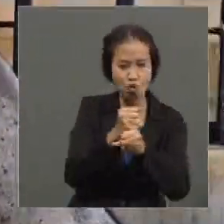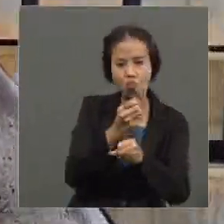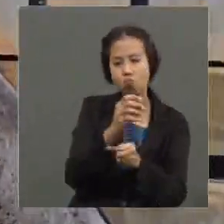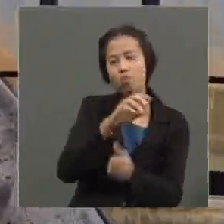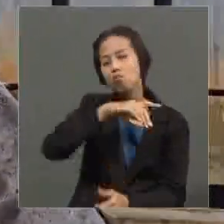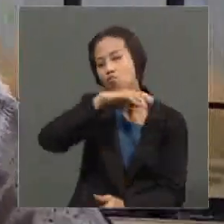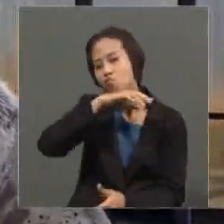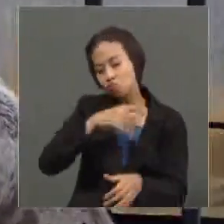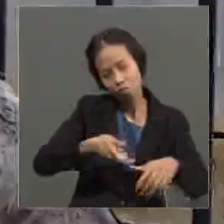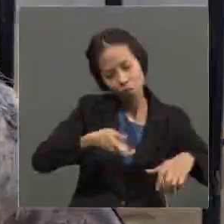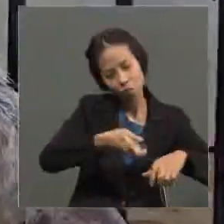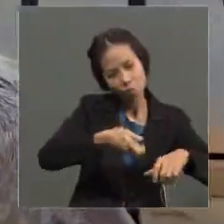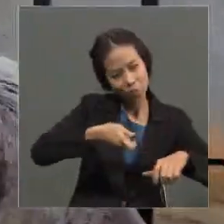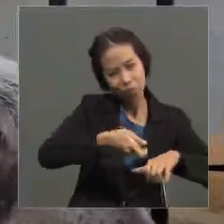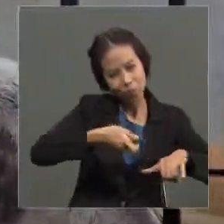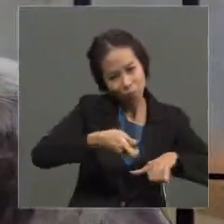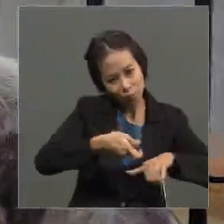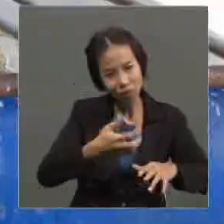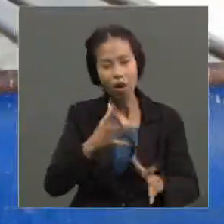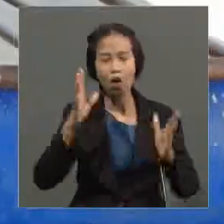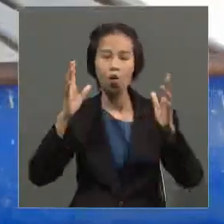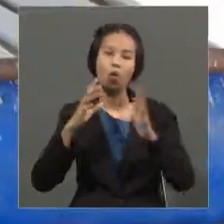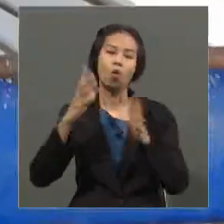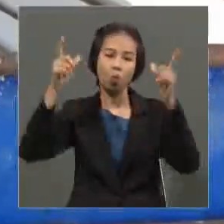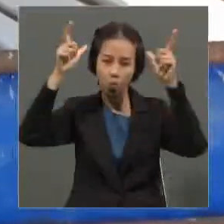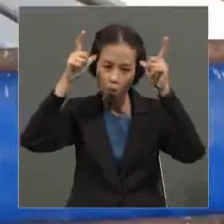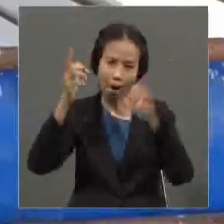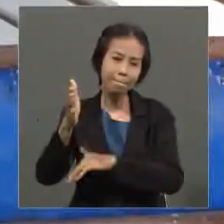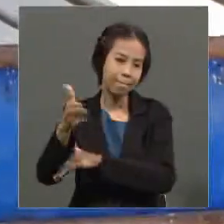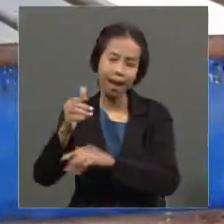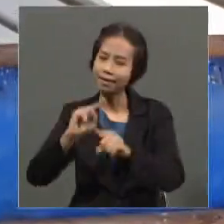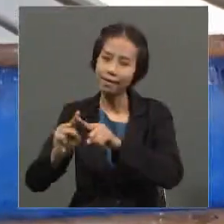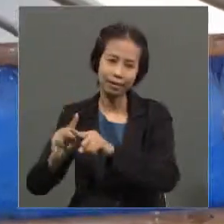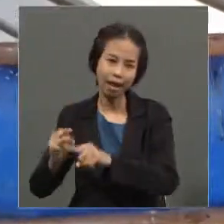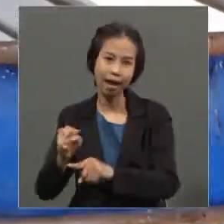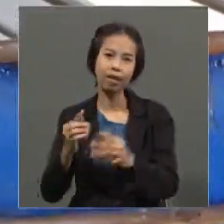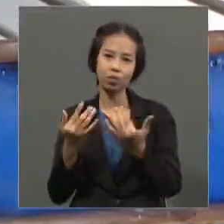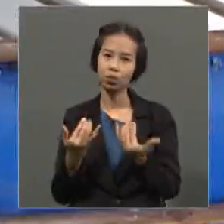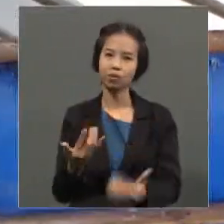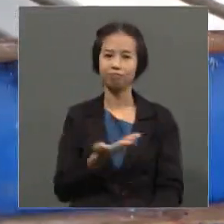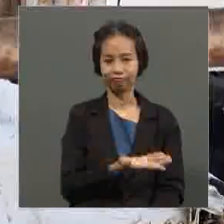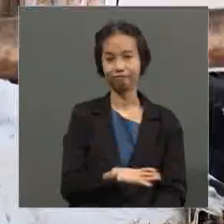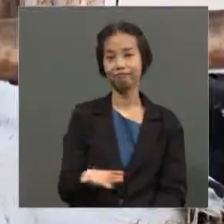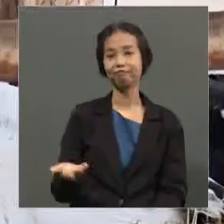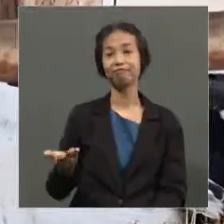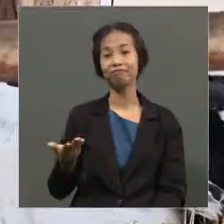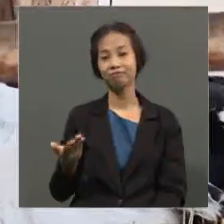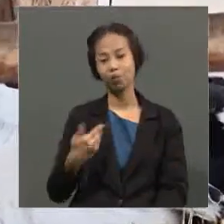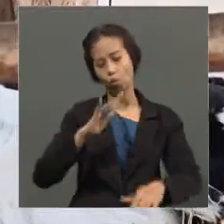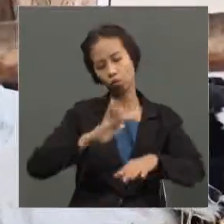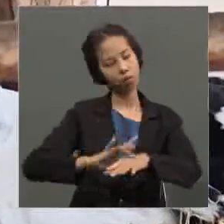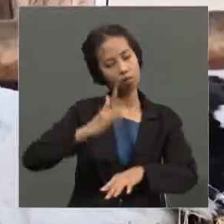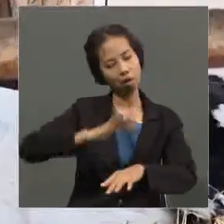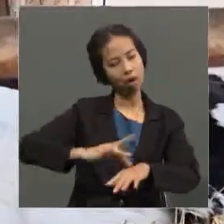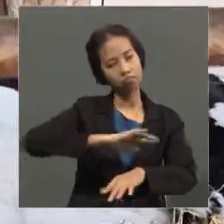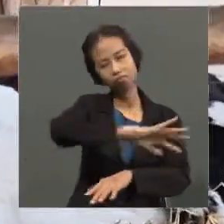ให้นมแพะการให้นมลูกวัวและการให้อาหารปลาท่ามกลางบรรยากาศที่ร่มรื่นมากมายนะคท่ามกลางธรรมชาติ